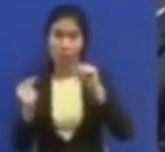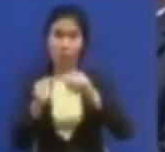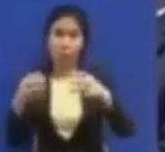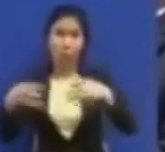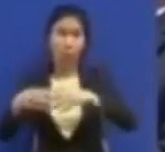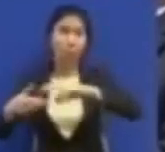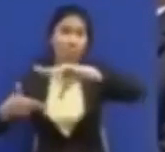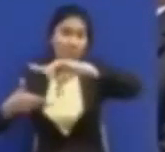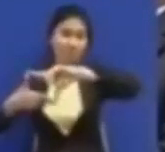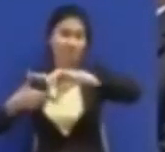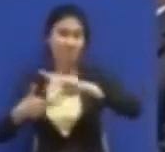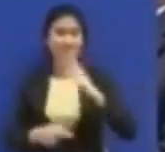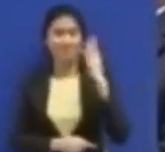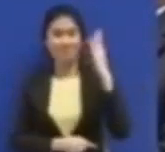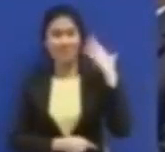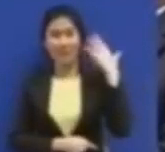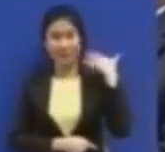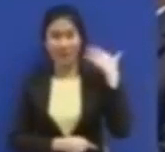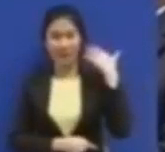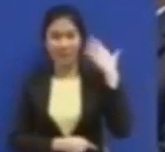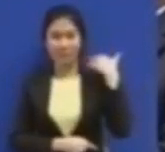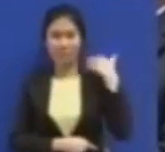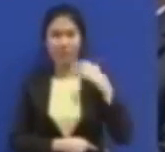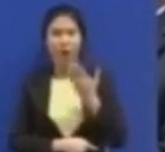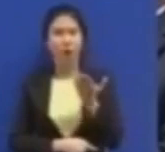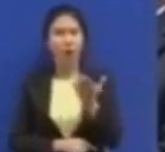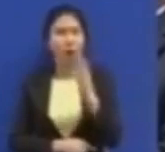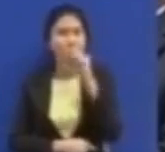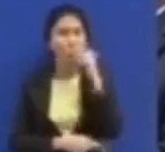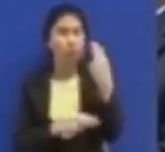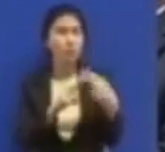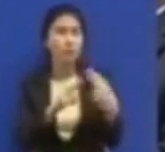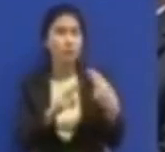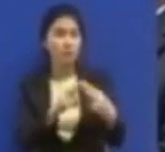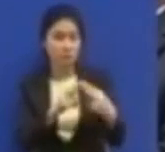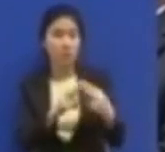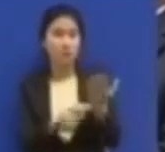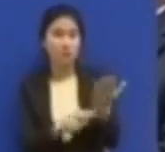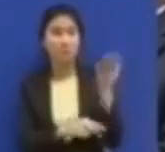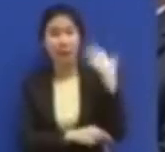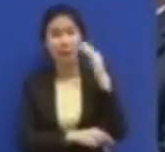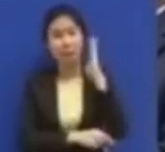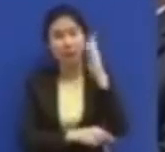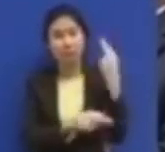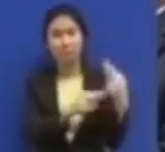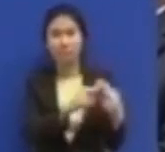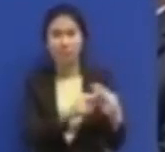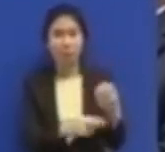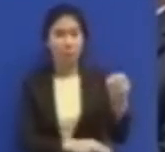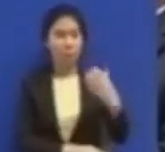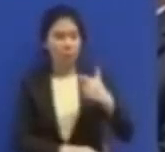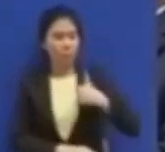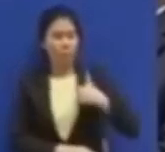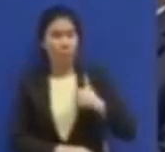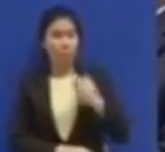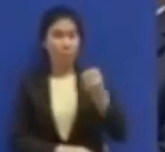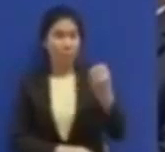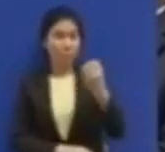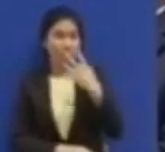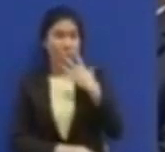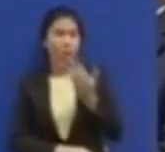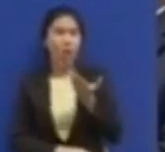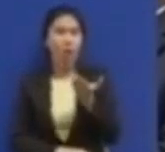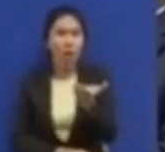เมื่อสักครู่นี้ขอประทานโทษที่เอ่ยนามท่านสมาชิกขจิตชัยนิคมบอกว่าผมไม่ได้บอกว่าข